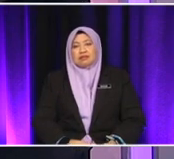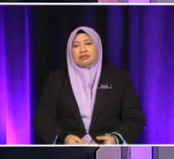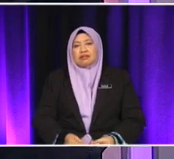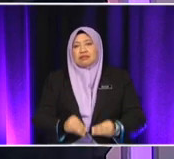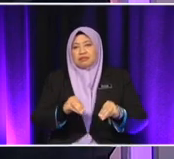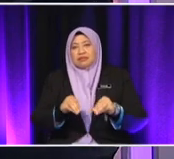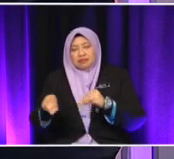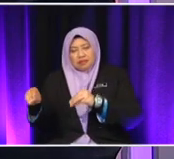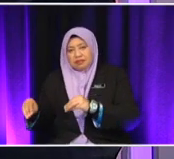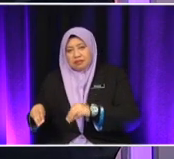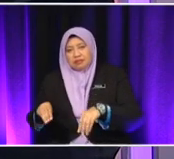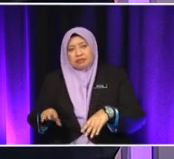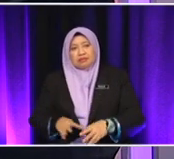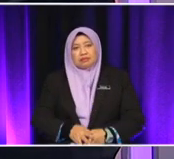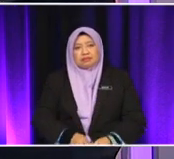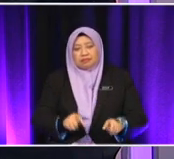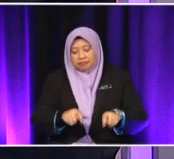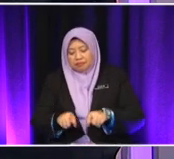pertanian lah